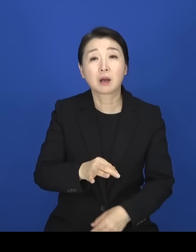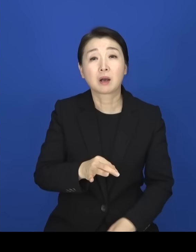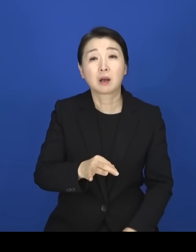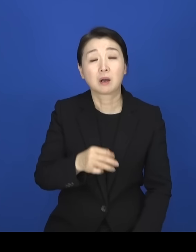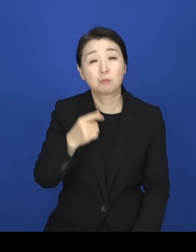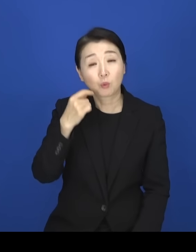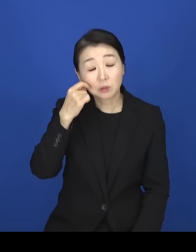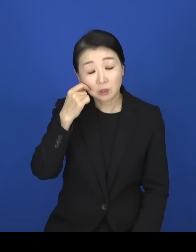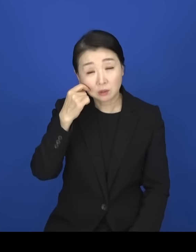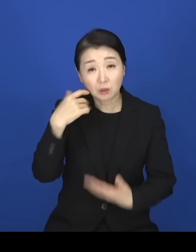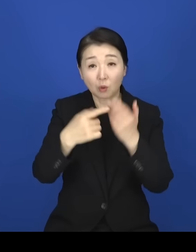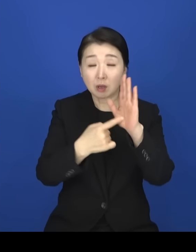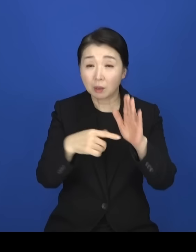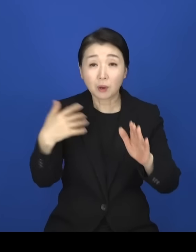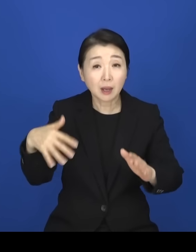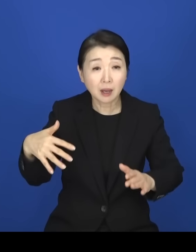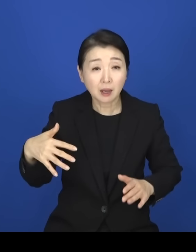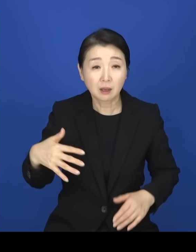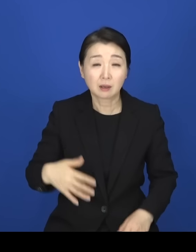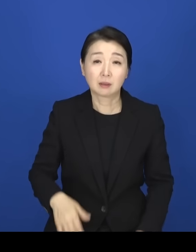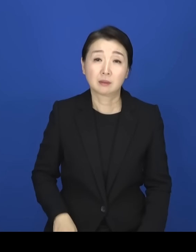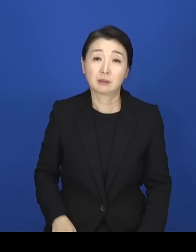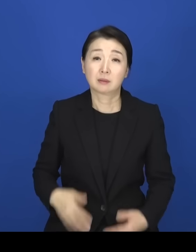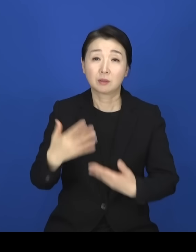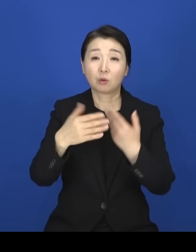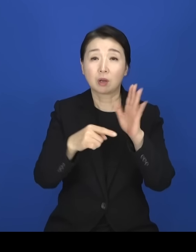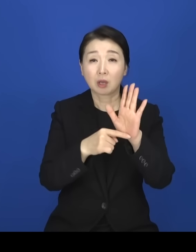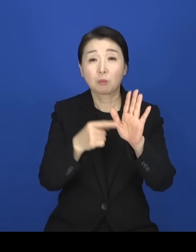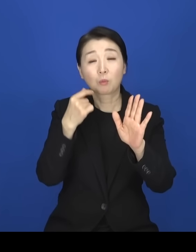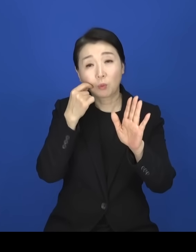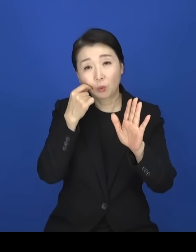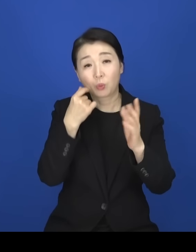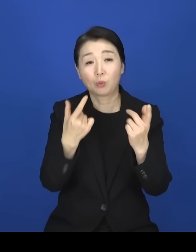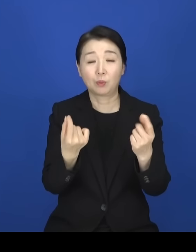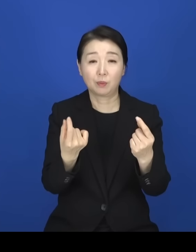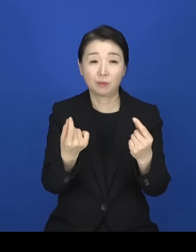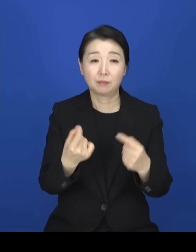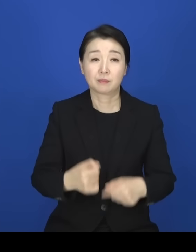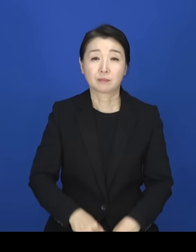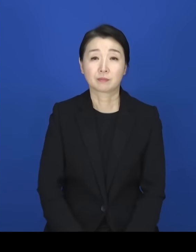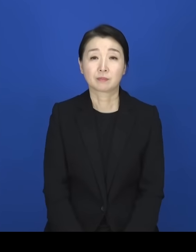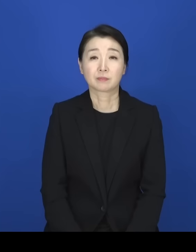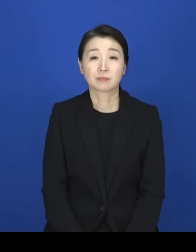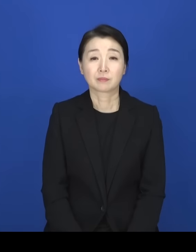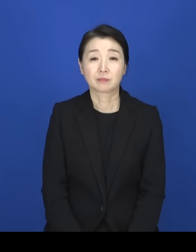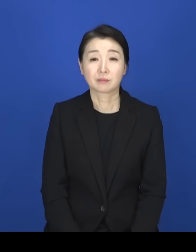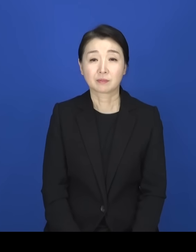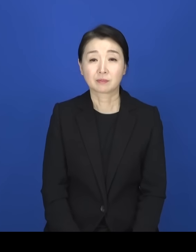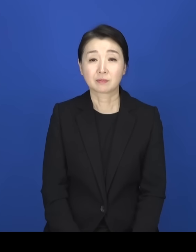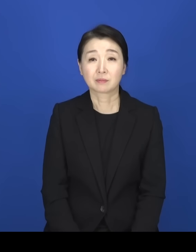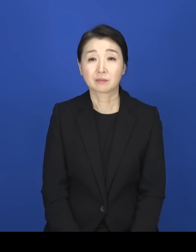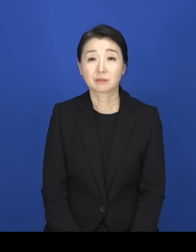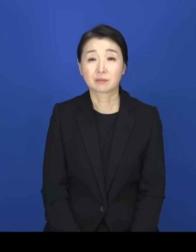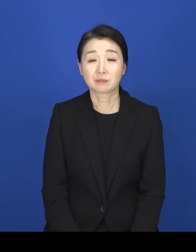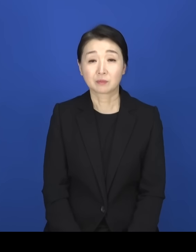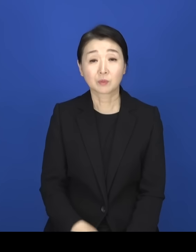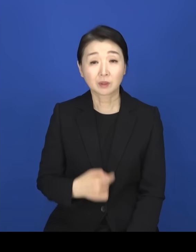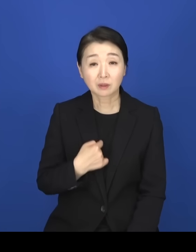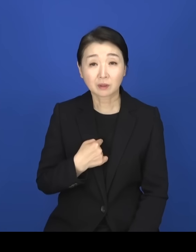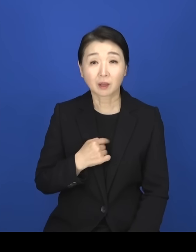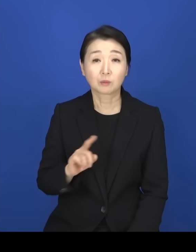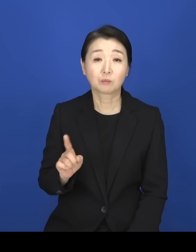됐어요. 개봉도 안 할 거예요 그러면? 개봉을 사실은 할 수 없는 상황이죠 현재는. 그러면은